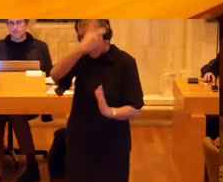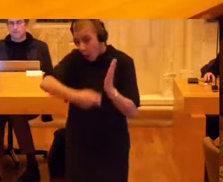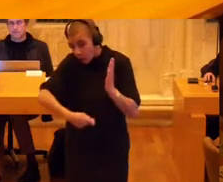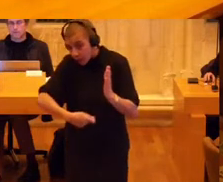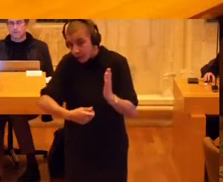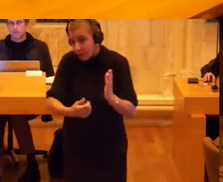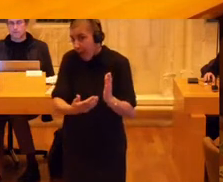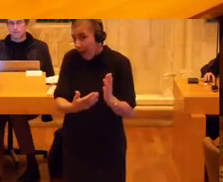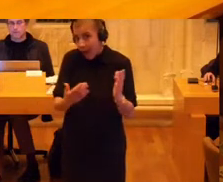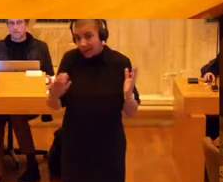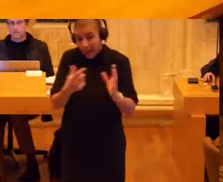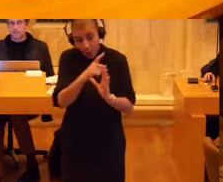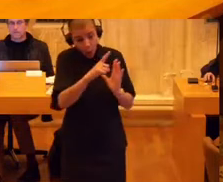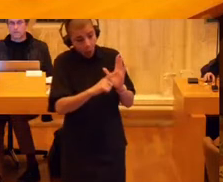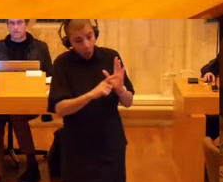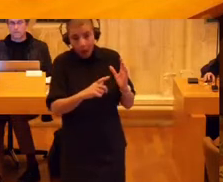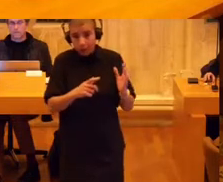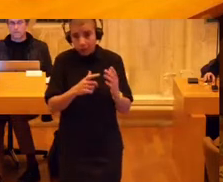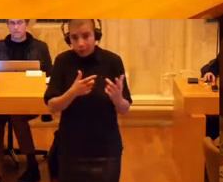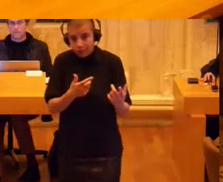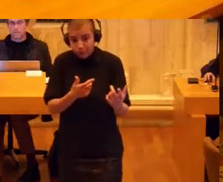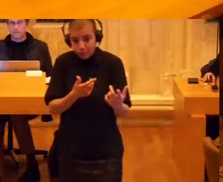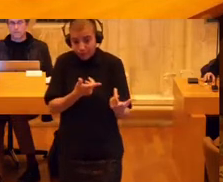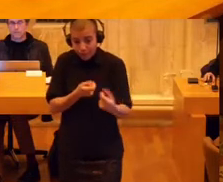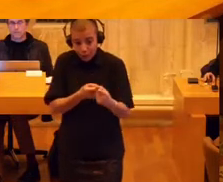économiques, de ceux qui respectent la loi.